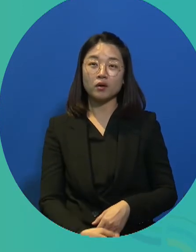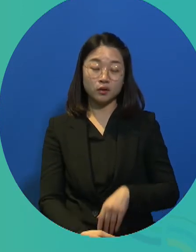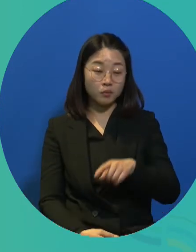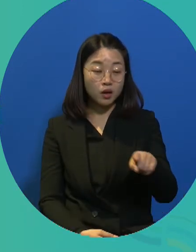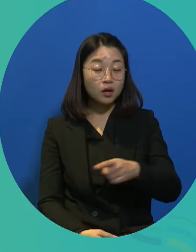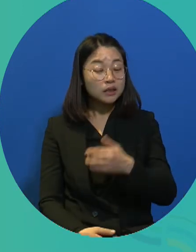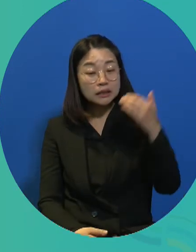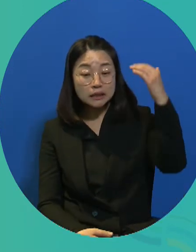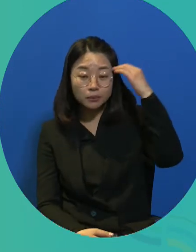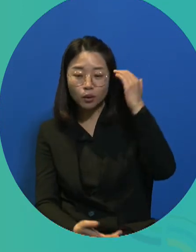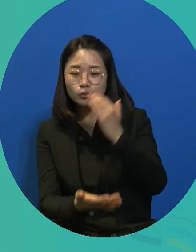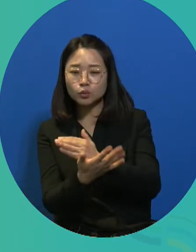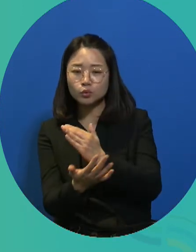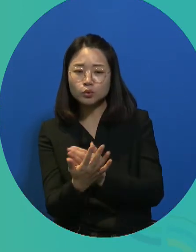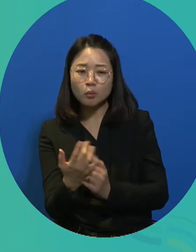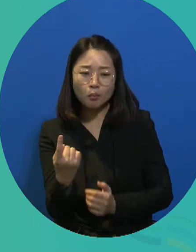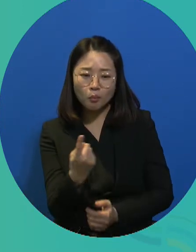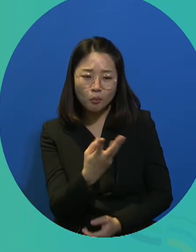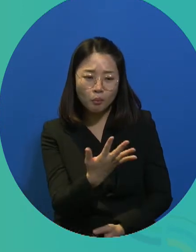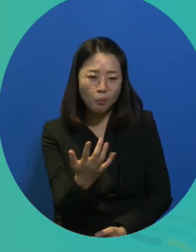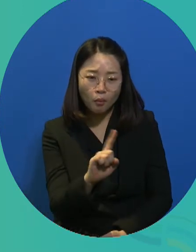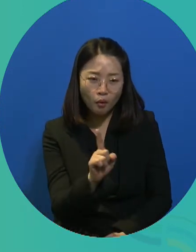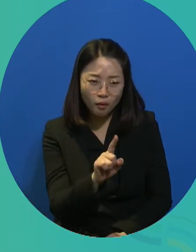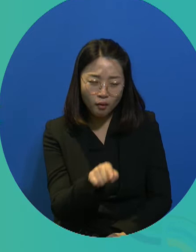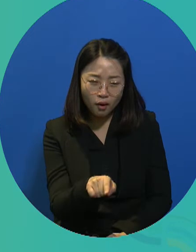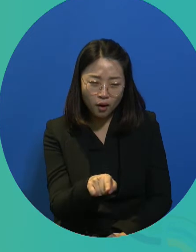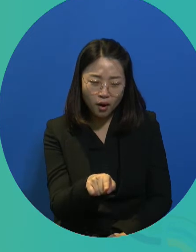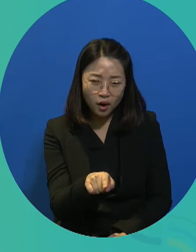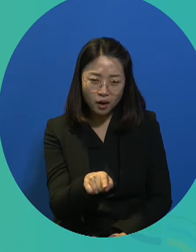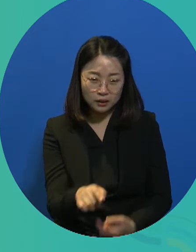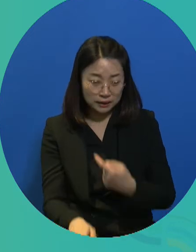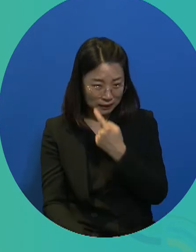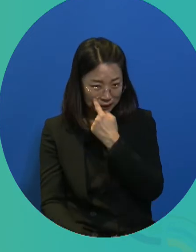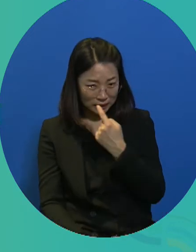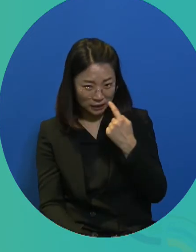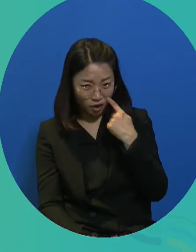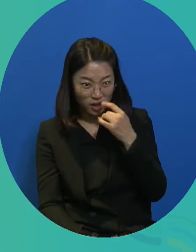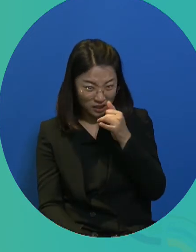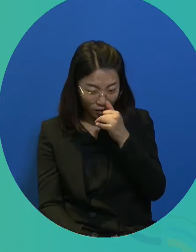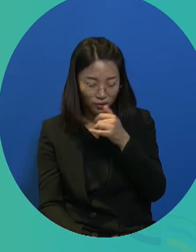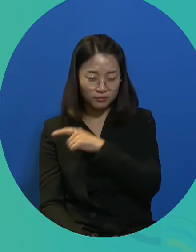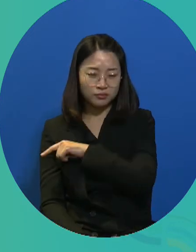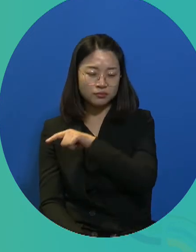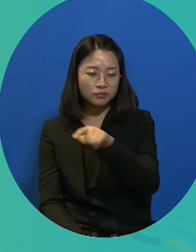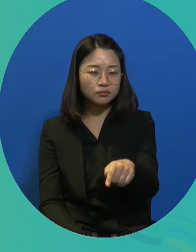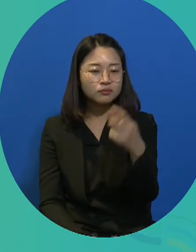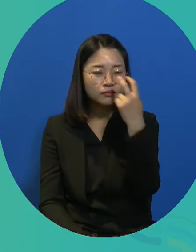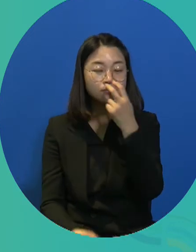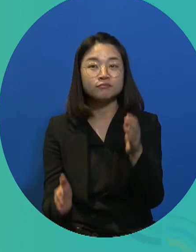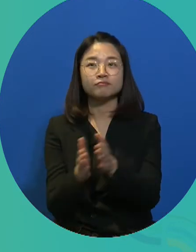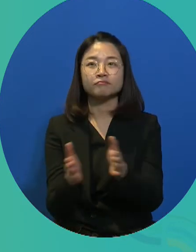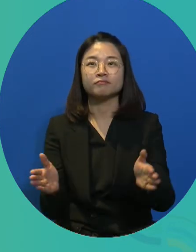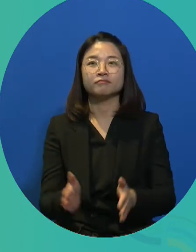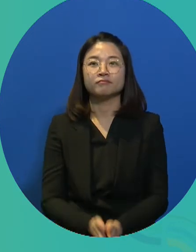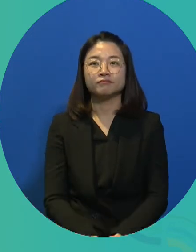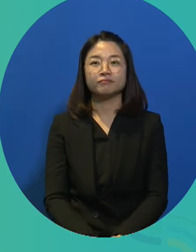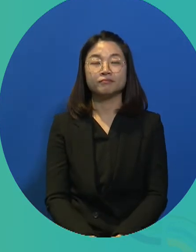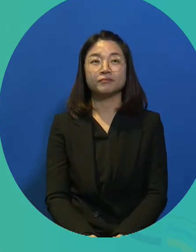침해일 것이 어느 정도 증거로서 뒷받침되어야 될 것입니다.